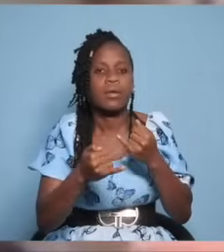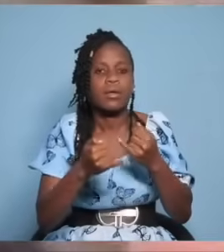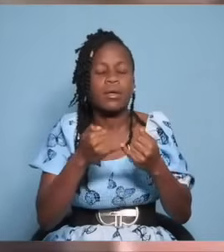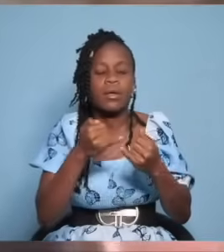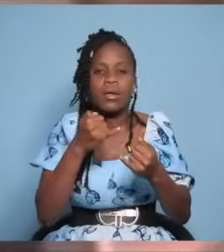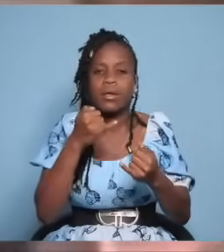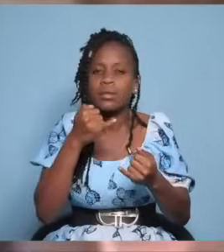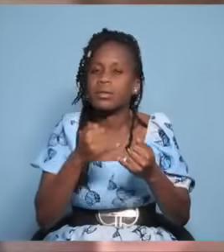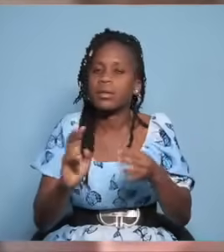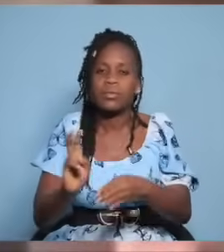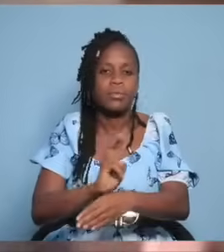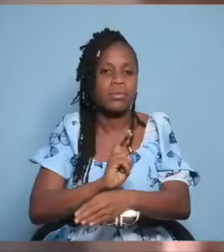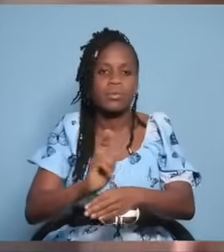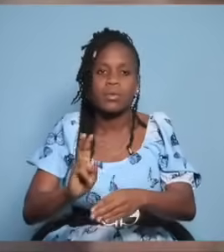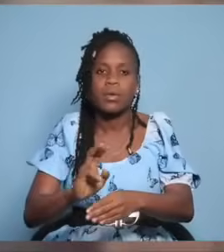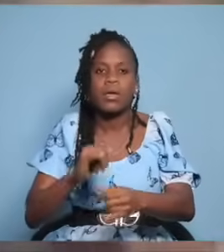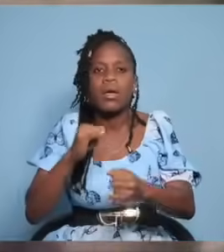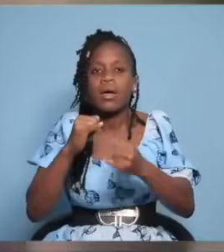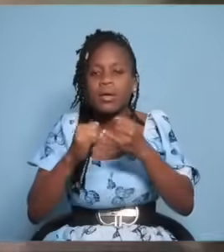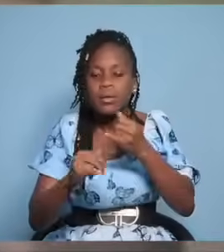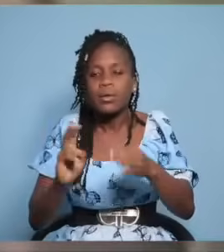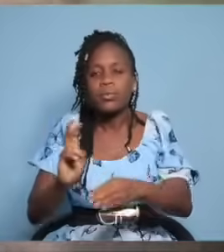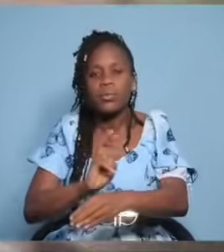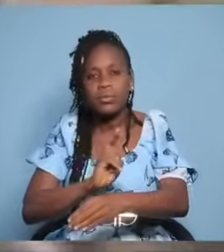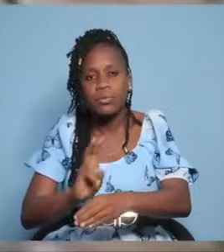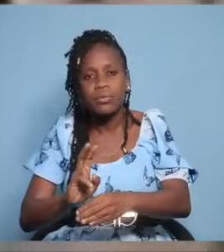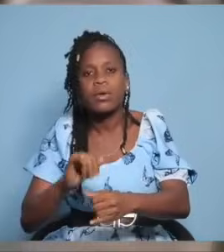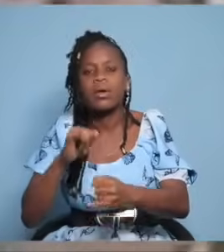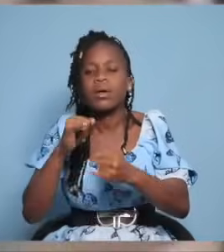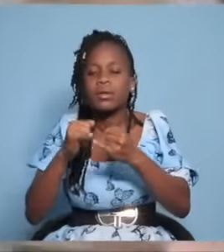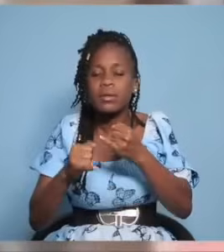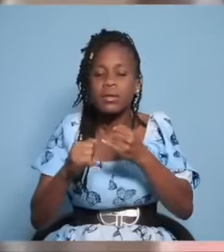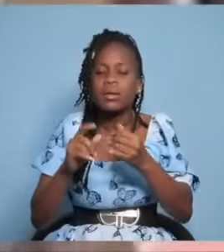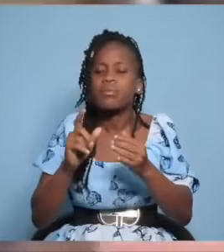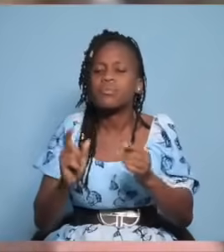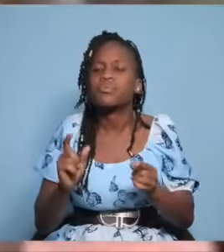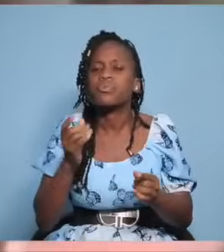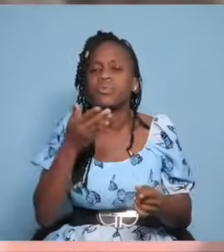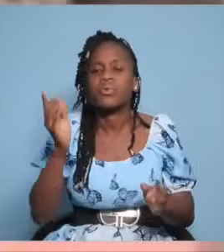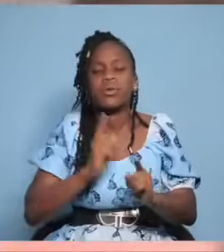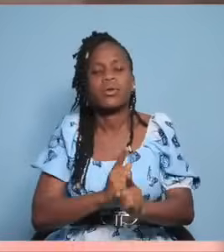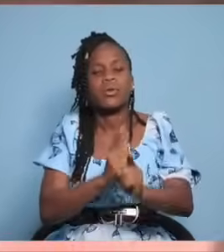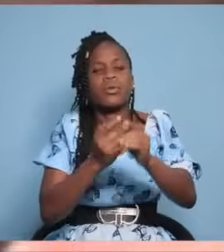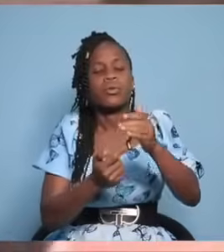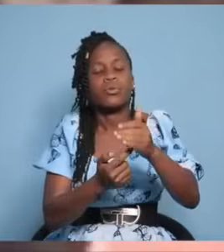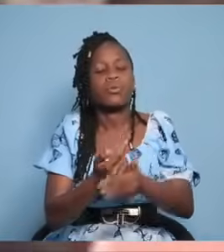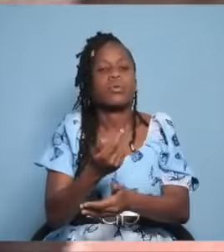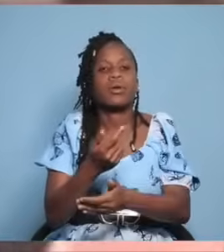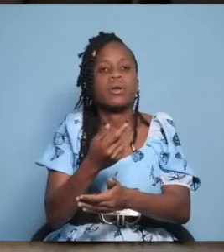ulinzi. Alisema hataki ulinzi, hataki escort yoyote kutoka katika ofisi ya rais, kutoka katika